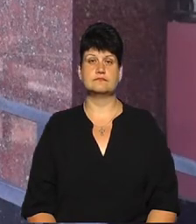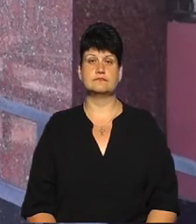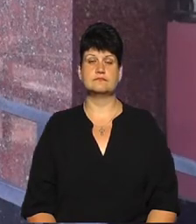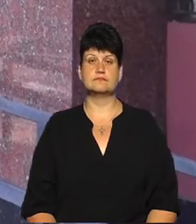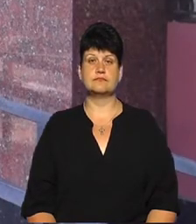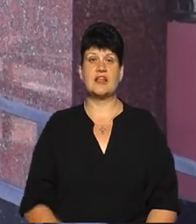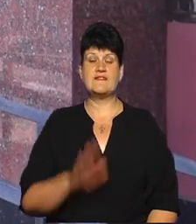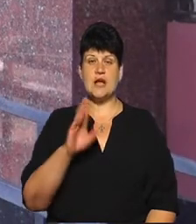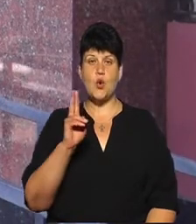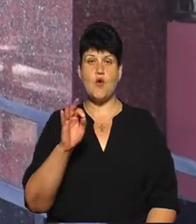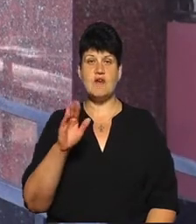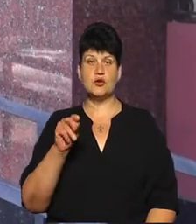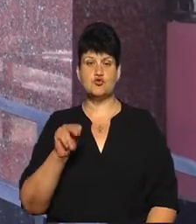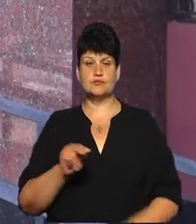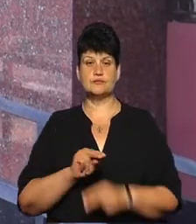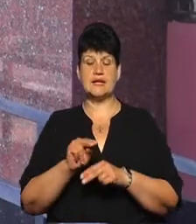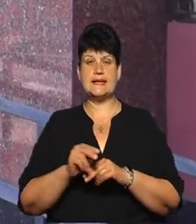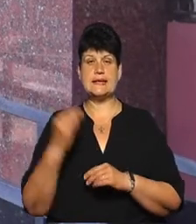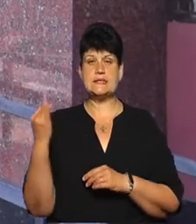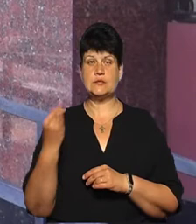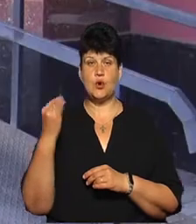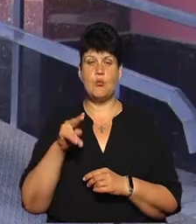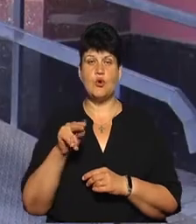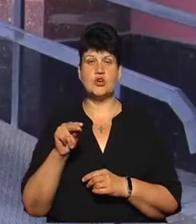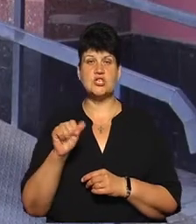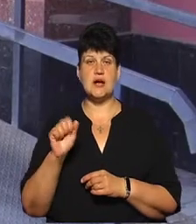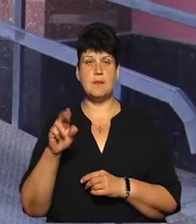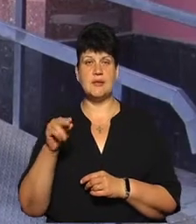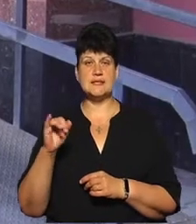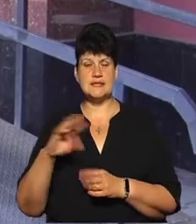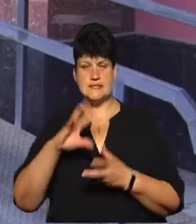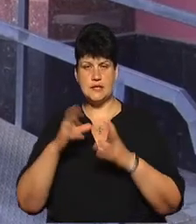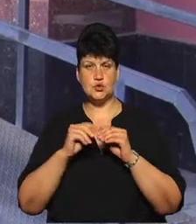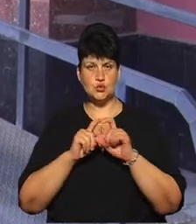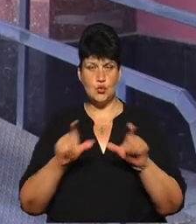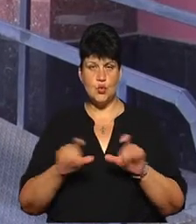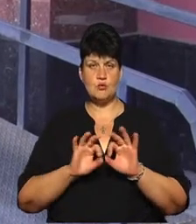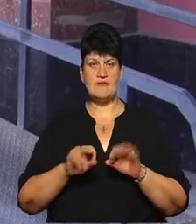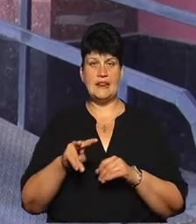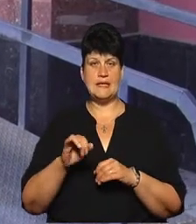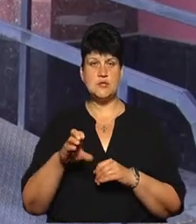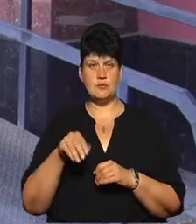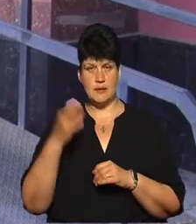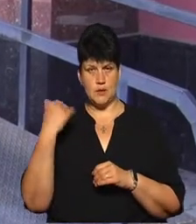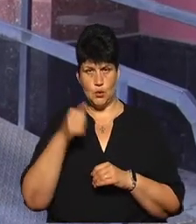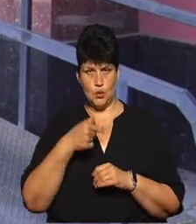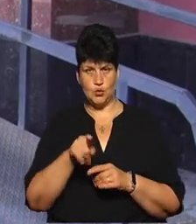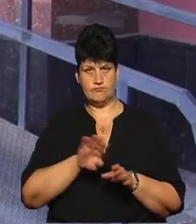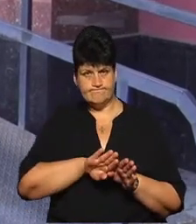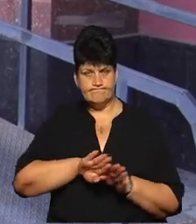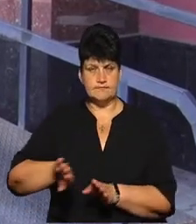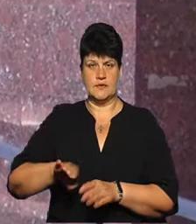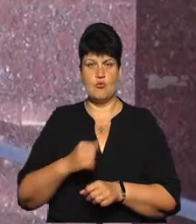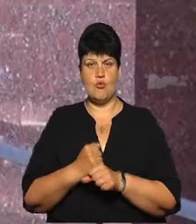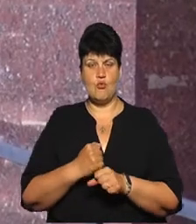Віталій Ковальчук викладає історію у Почапинській загальноосвітній школі. Розповідає, у листопаді минулого року його відсторонили від роботи